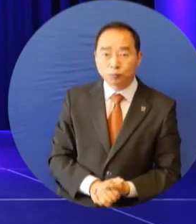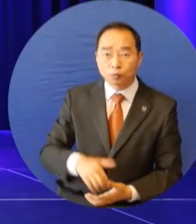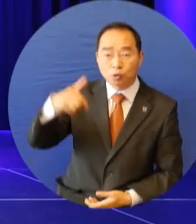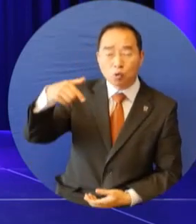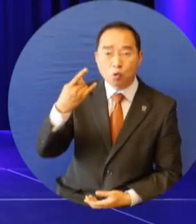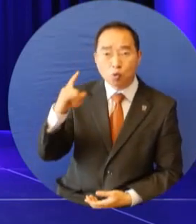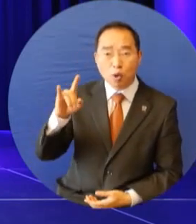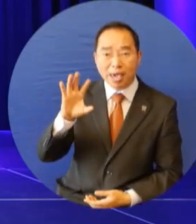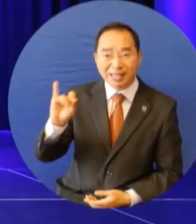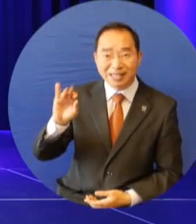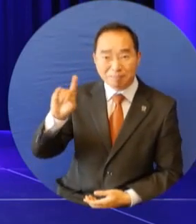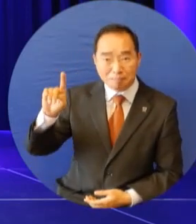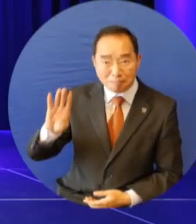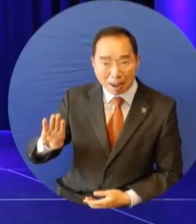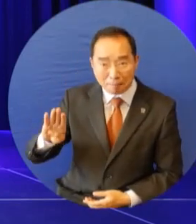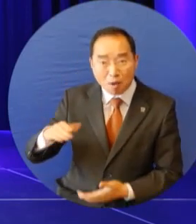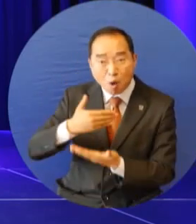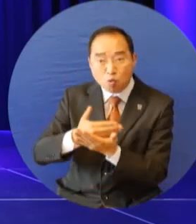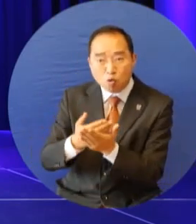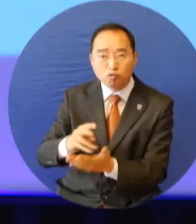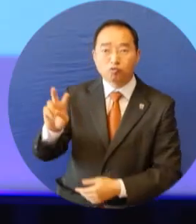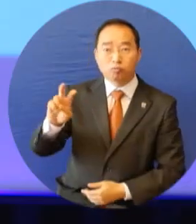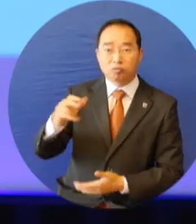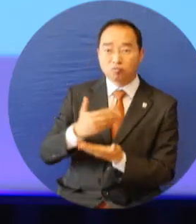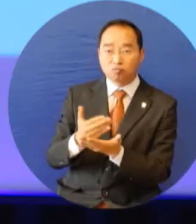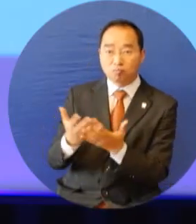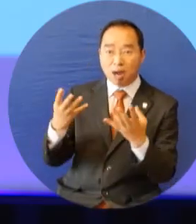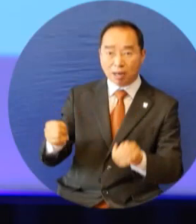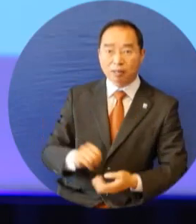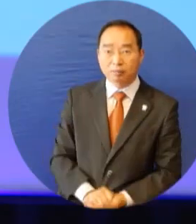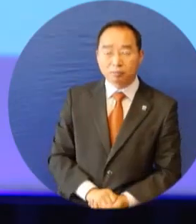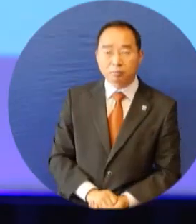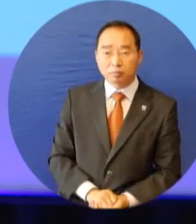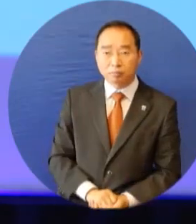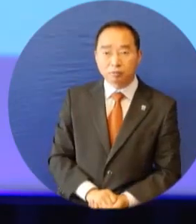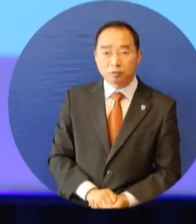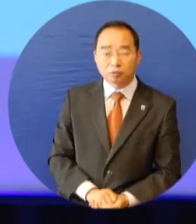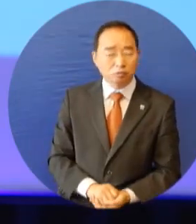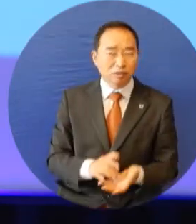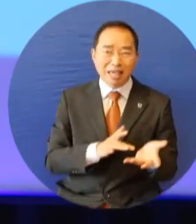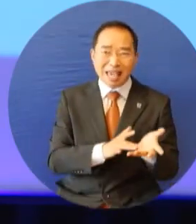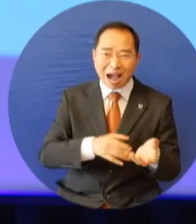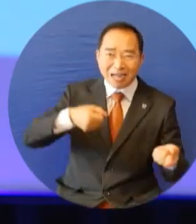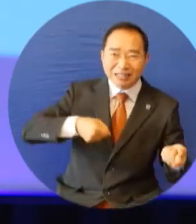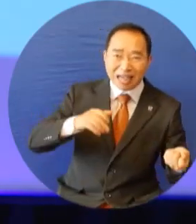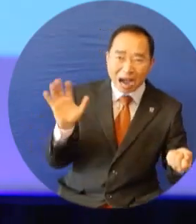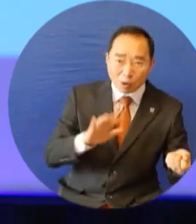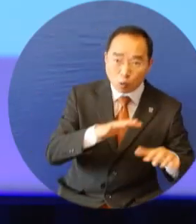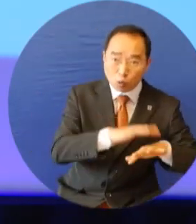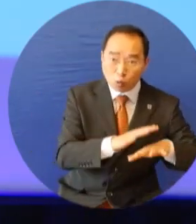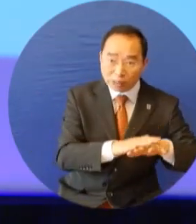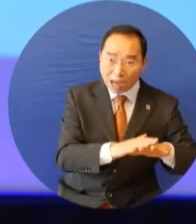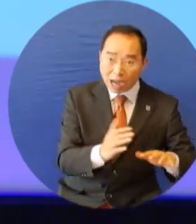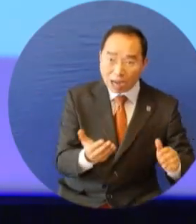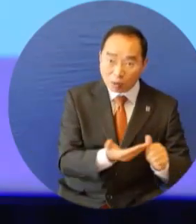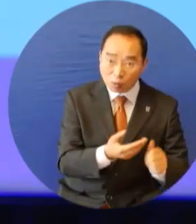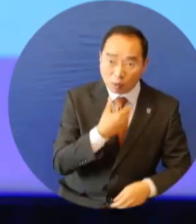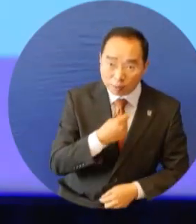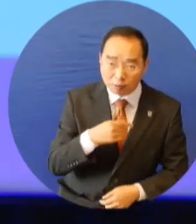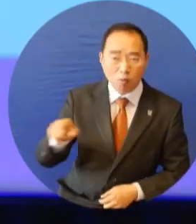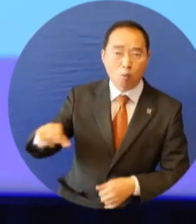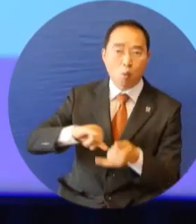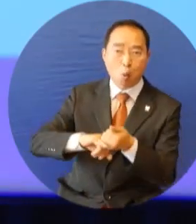여러 가지입니다. 한 20가지는 될 거예요. 근데 유기농 농사를 하는 데는 반드시 이 갱이밥이 있어야